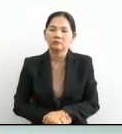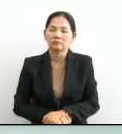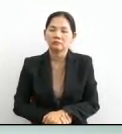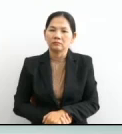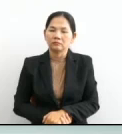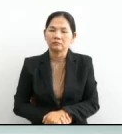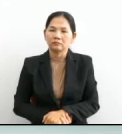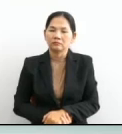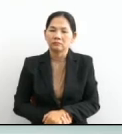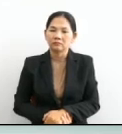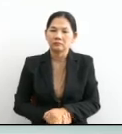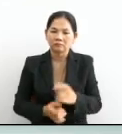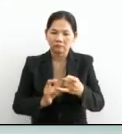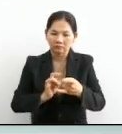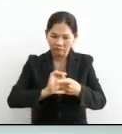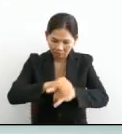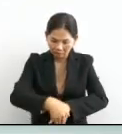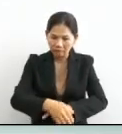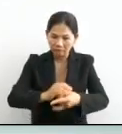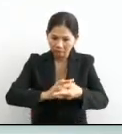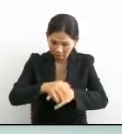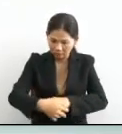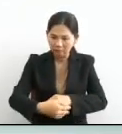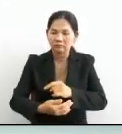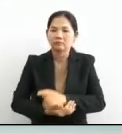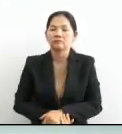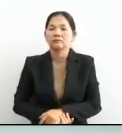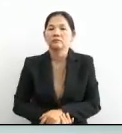ដំឡូងមី